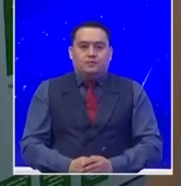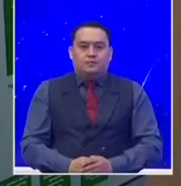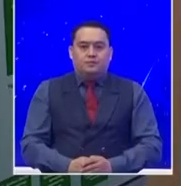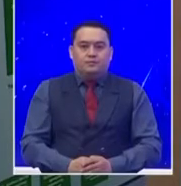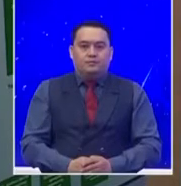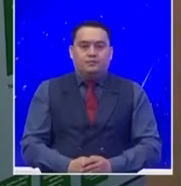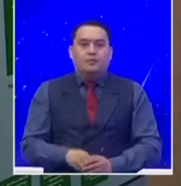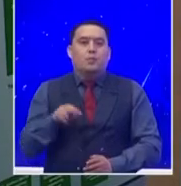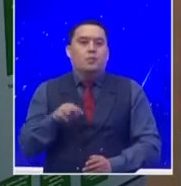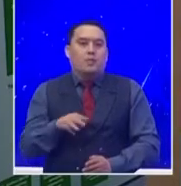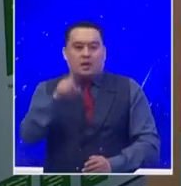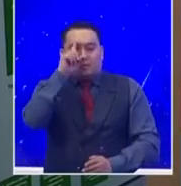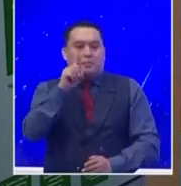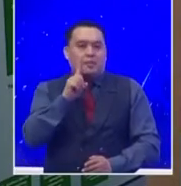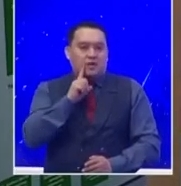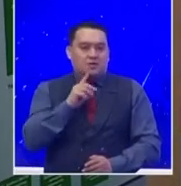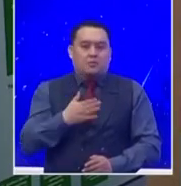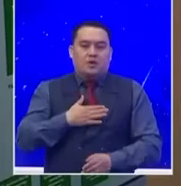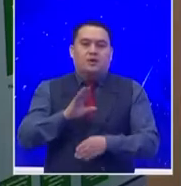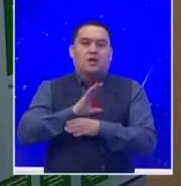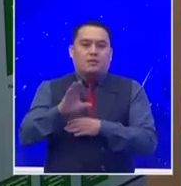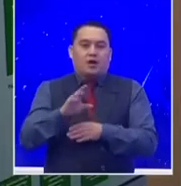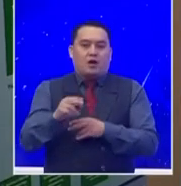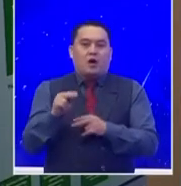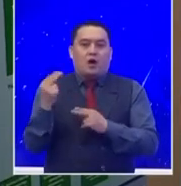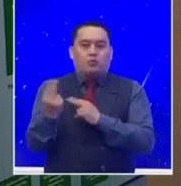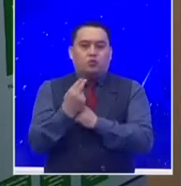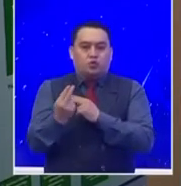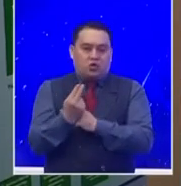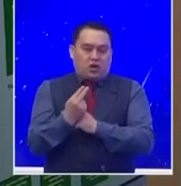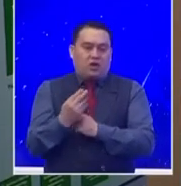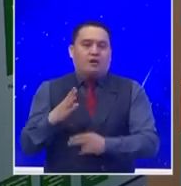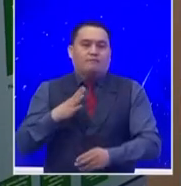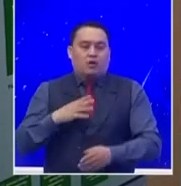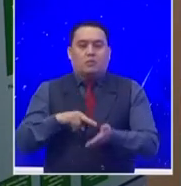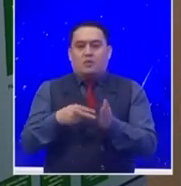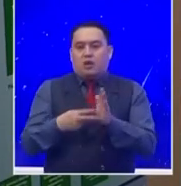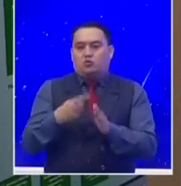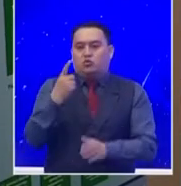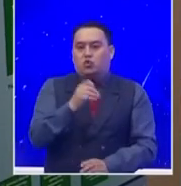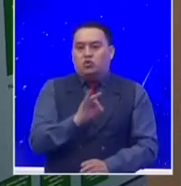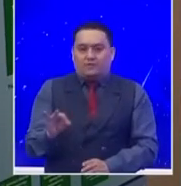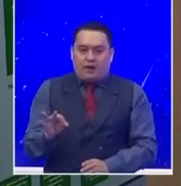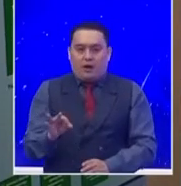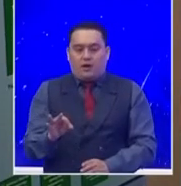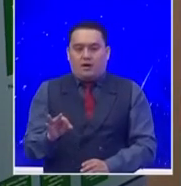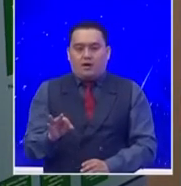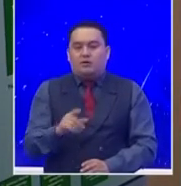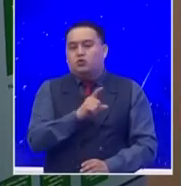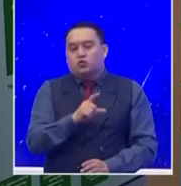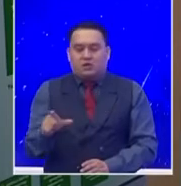С марта месяца мы направляем на краткосрочные курсы. В этом году у нас по плану 100 человек, а в прошлом